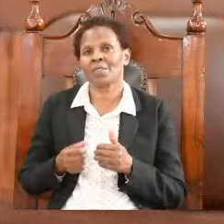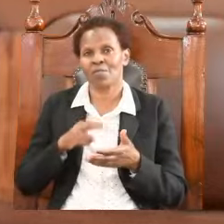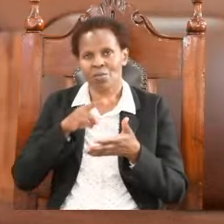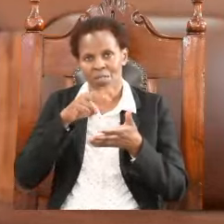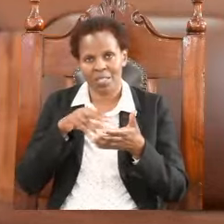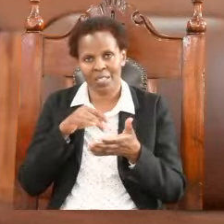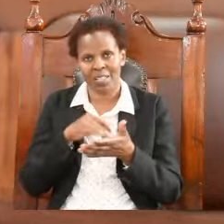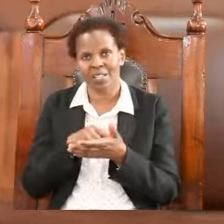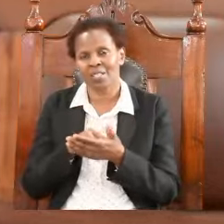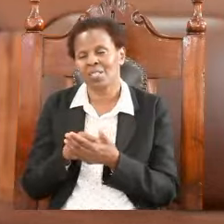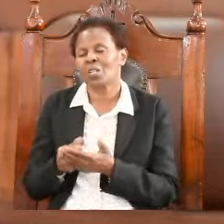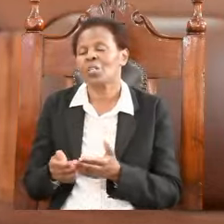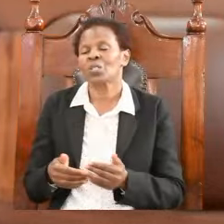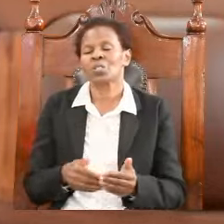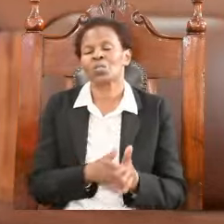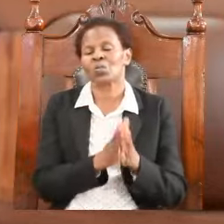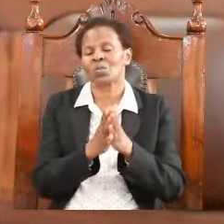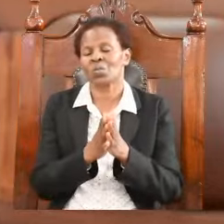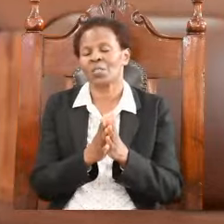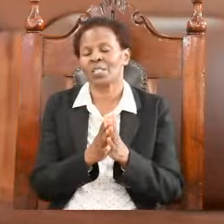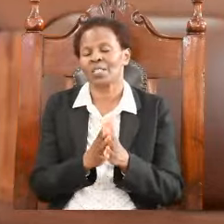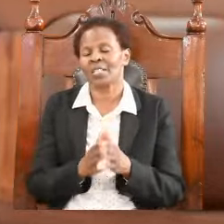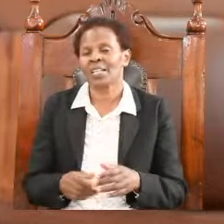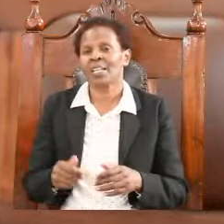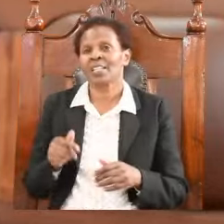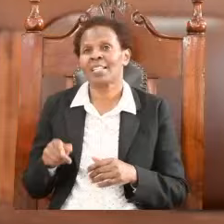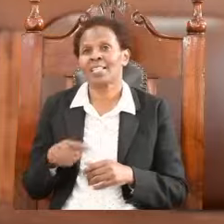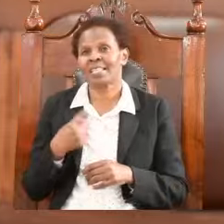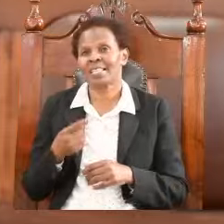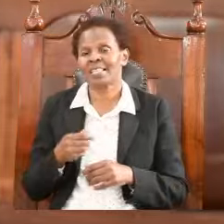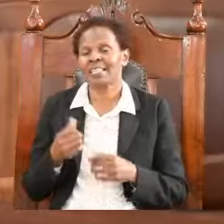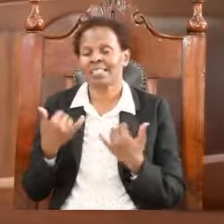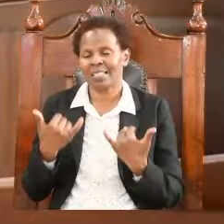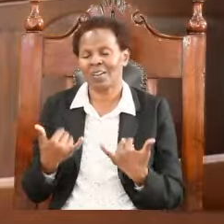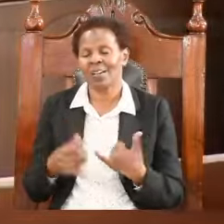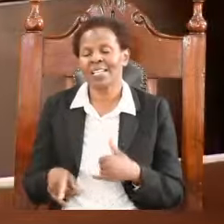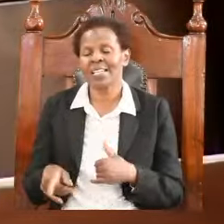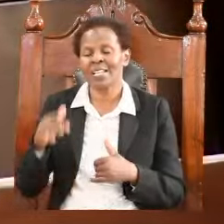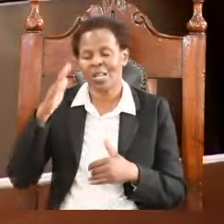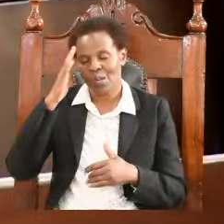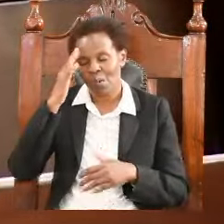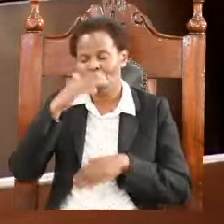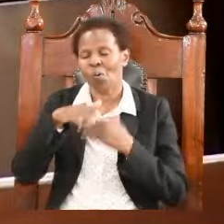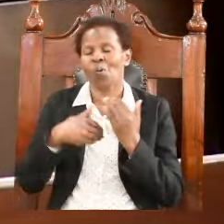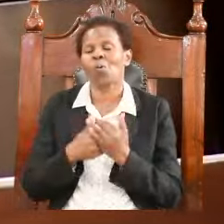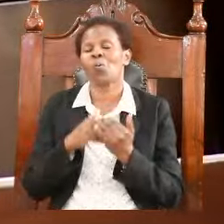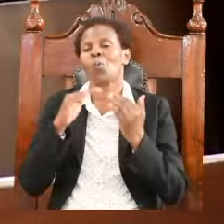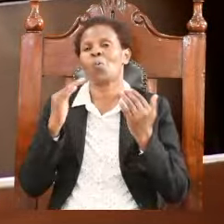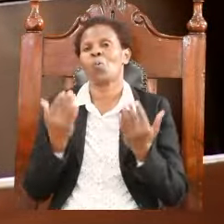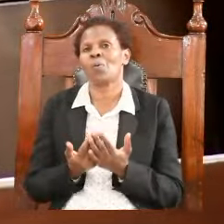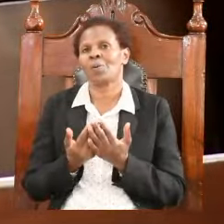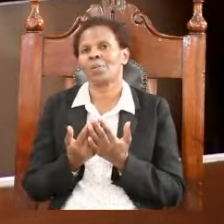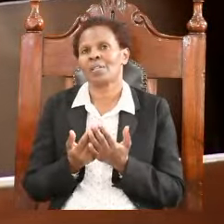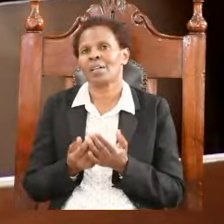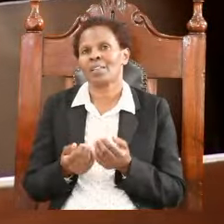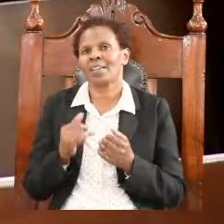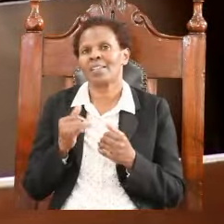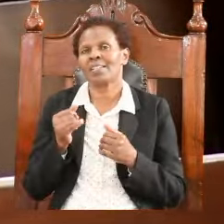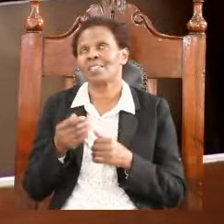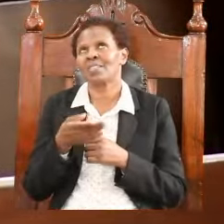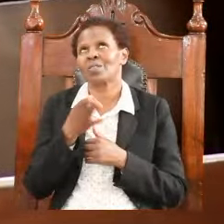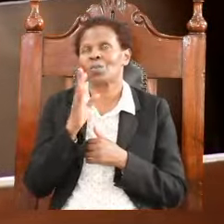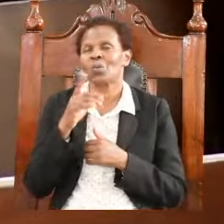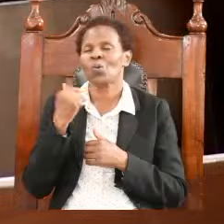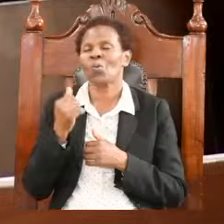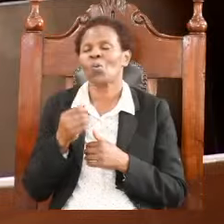rou, na mani ahona, we mwani akaubura, akaugare unemenyete, theo the, atene kure gai otha, makaka gai